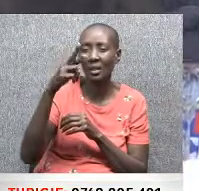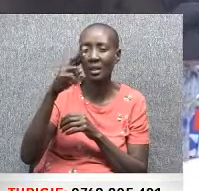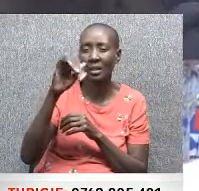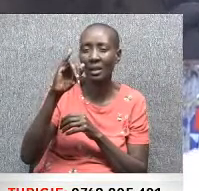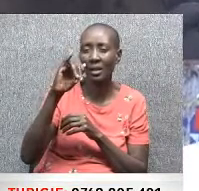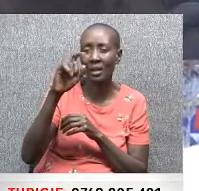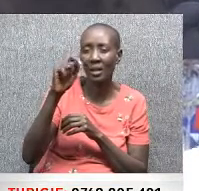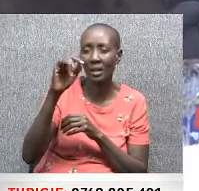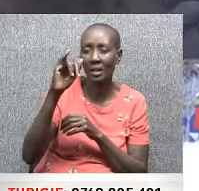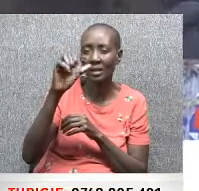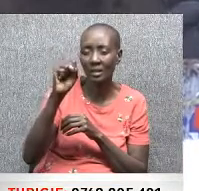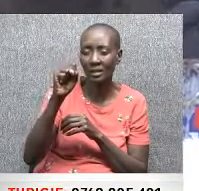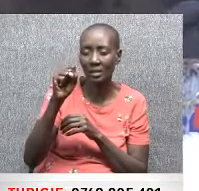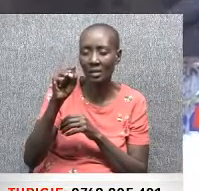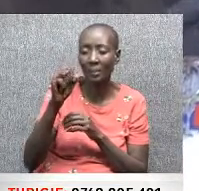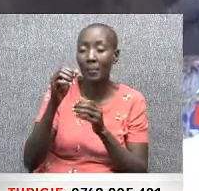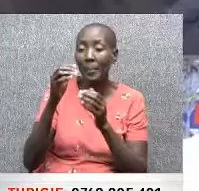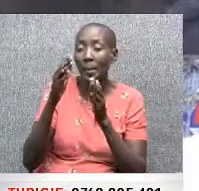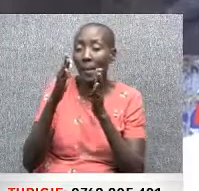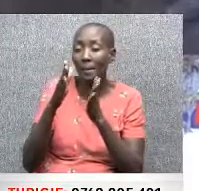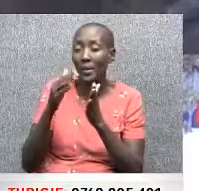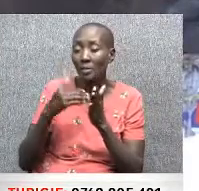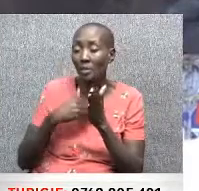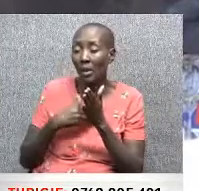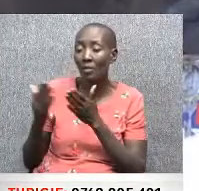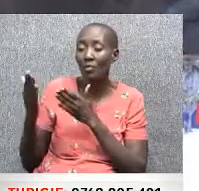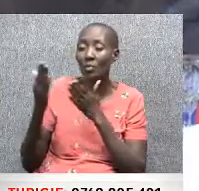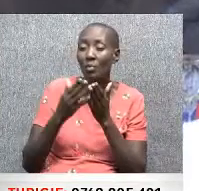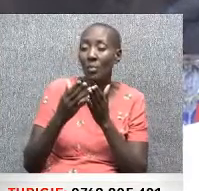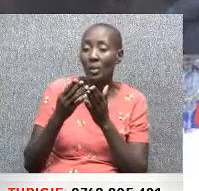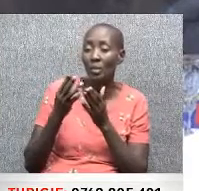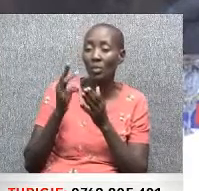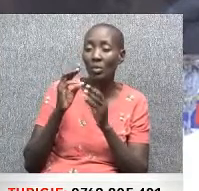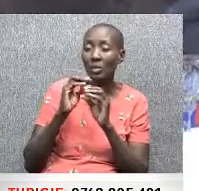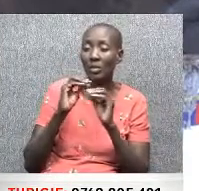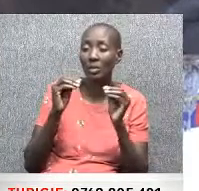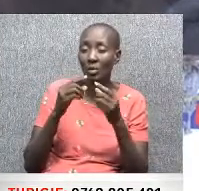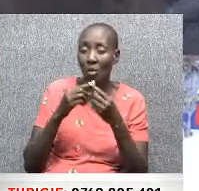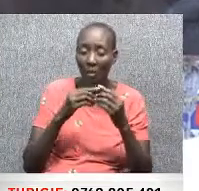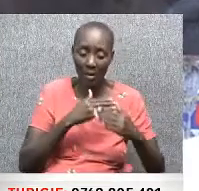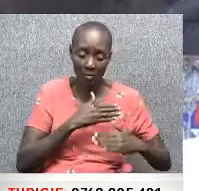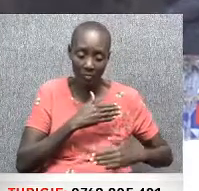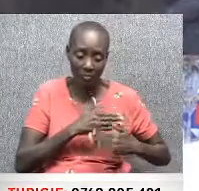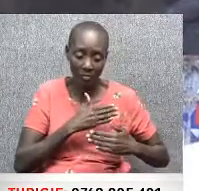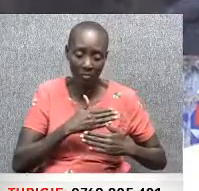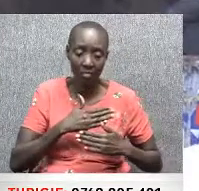kuniletea maji. Mimi naletewa na mtu ya jirani kwa mtugi.